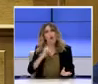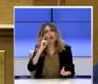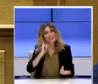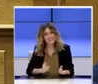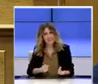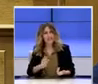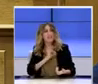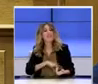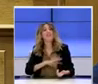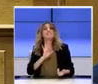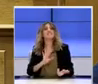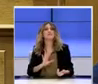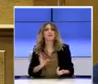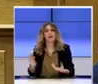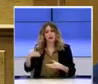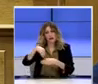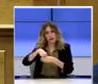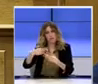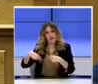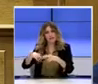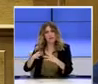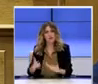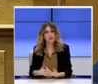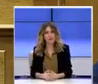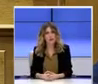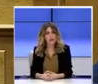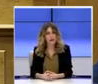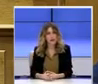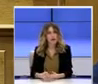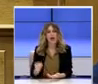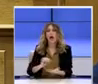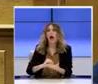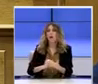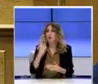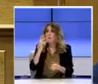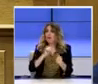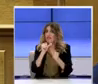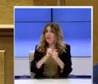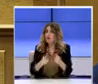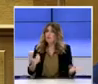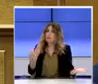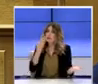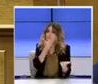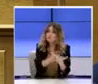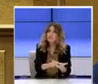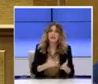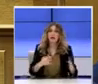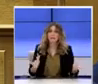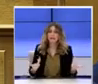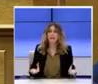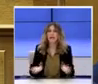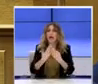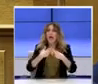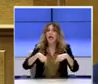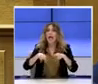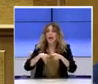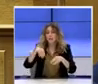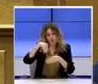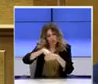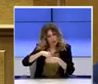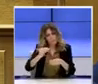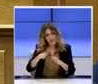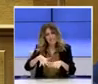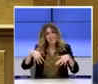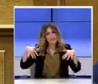συγκαλέσετε την Επιτροπή Θεσμών και Διαφάνειας. 2 μήνες έχουμε κάνει έτοιμα. Με την παρουσία του Υπουργού και εκπροσώπων